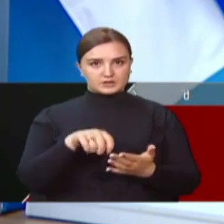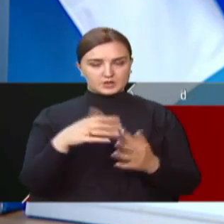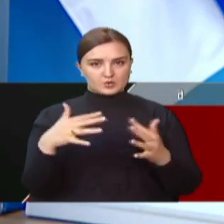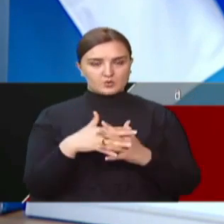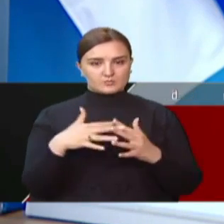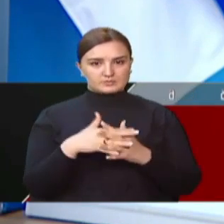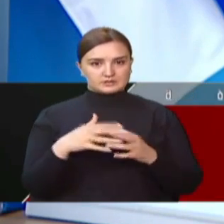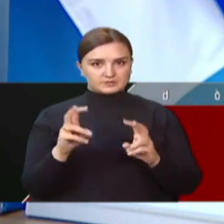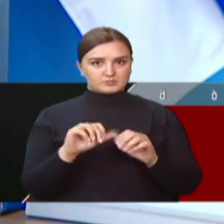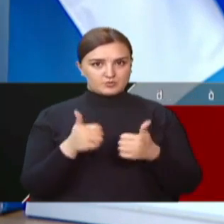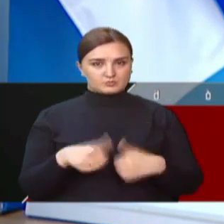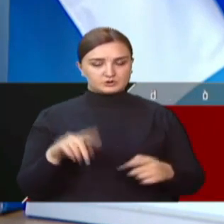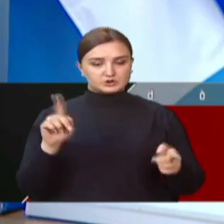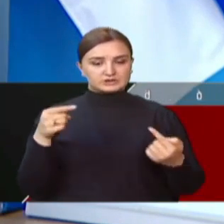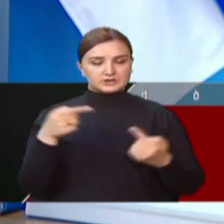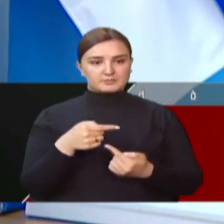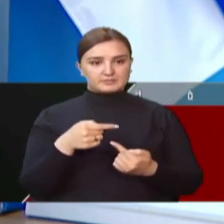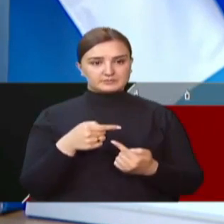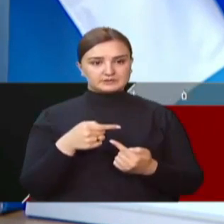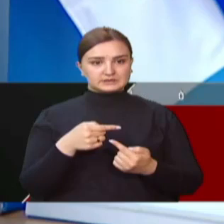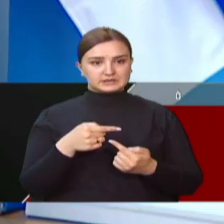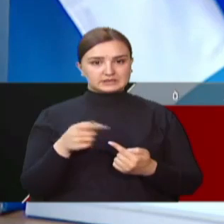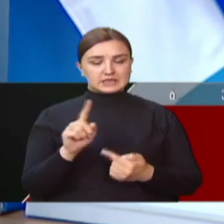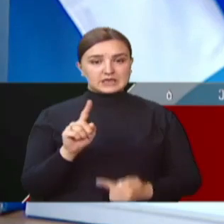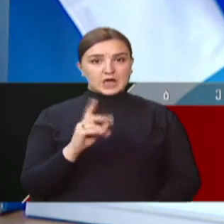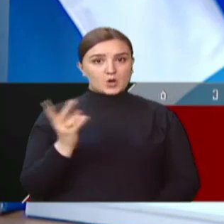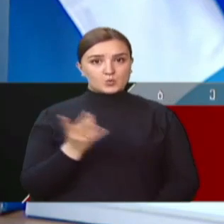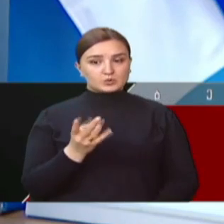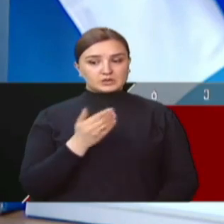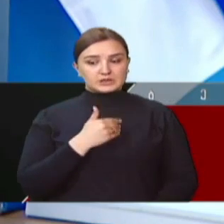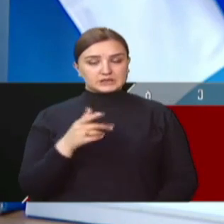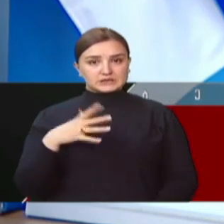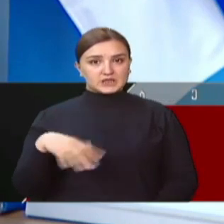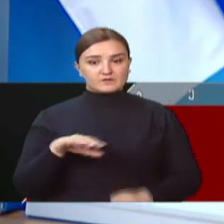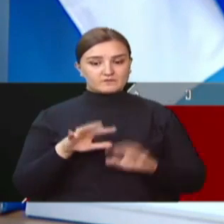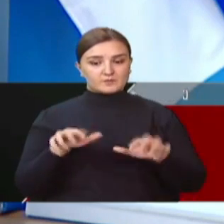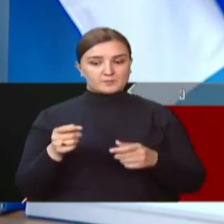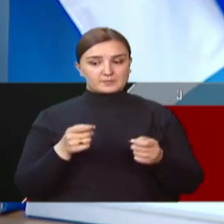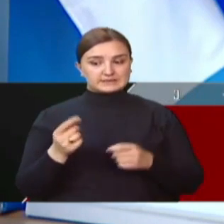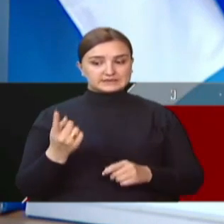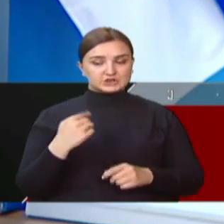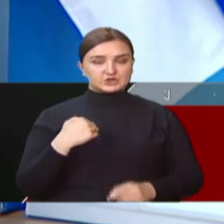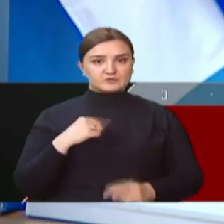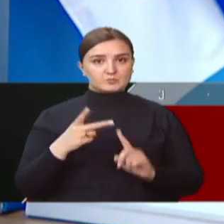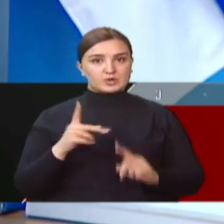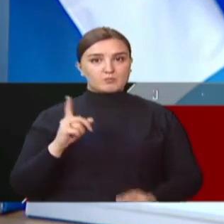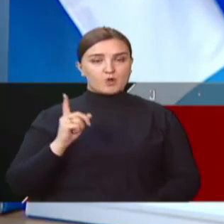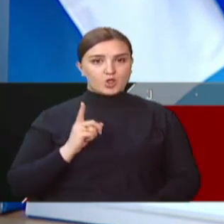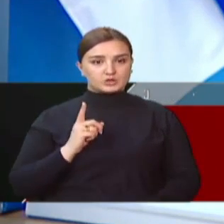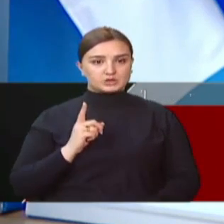ომის სახით. შესაბამისად, ეს არის რა უნდა საქართველოს პრეზიდენტისგან და მეორე არის ჩვენ რა მოლოდინი გვაქვს.